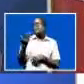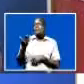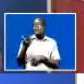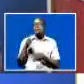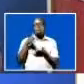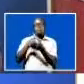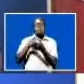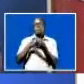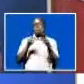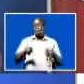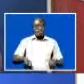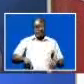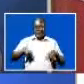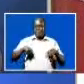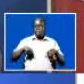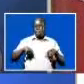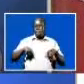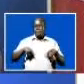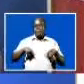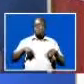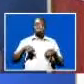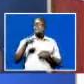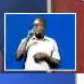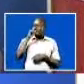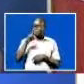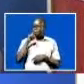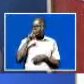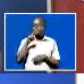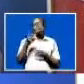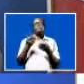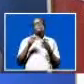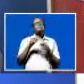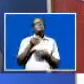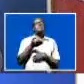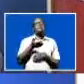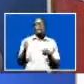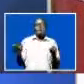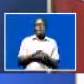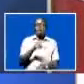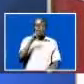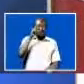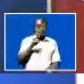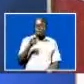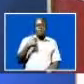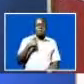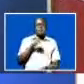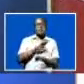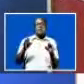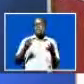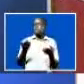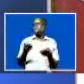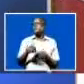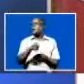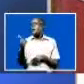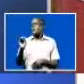yangu. Mm. Eh, amenitatiza sana. Amekuwa mwenye tamaa na wivu. Naam. Hataki nioe mke mwingine.